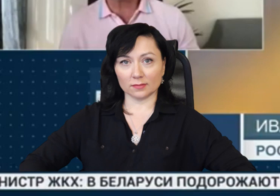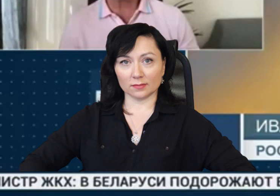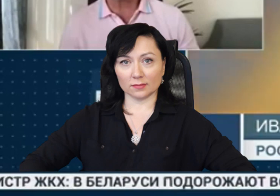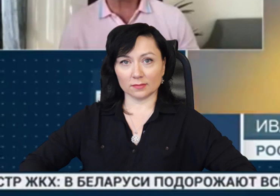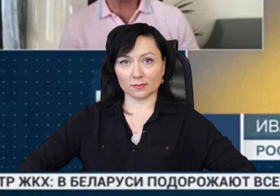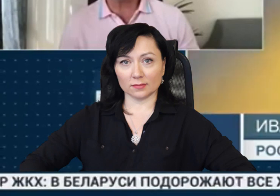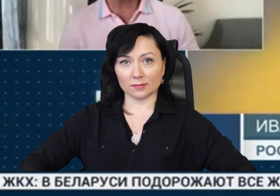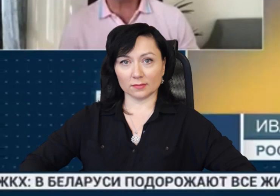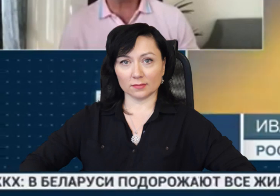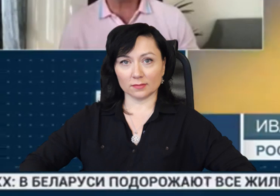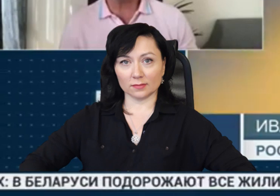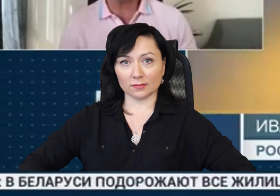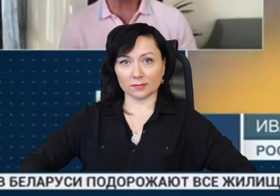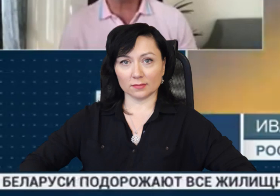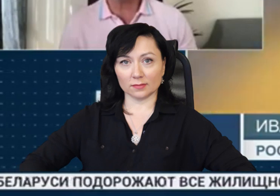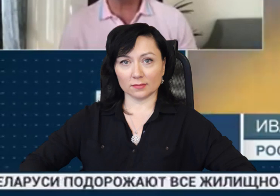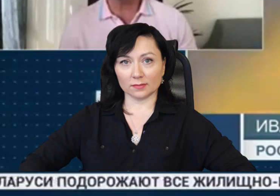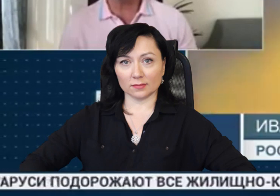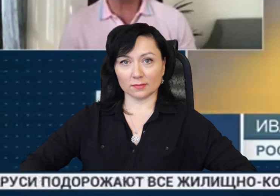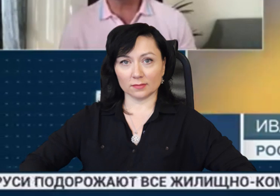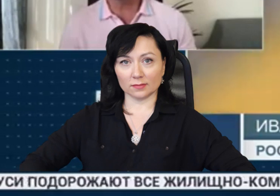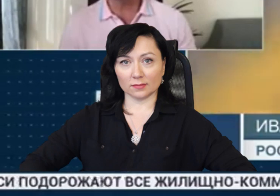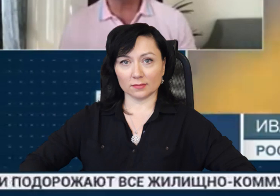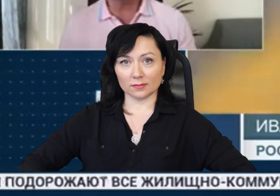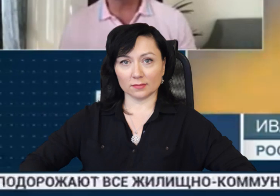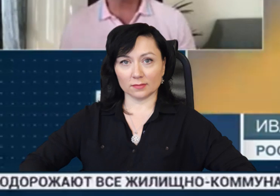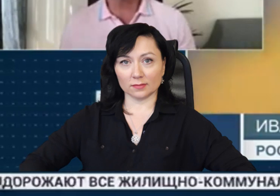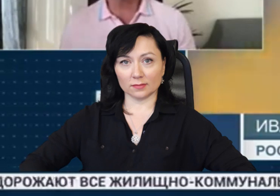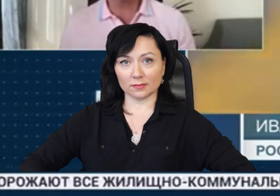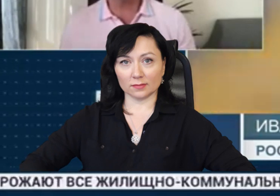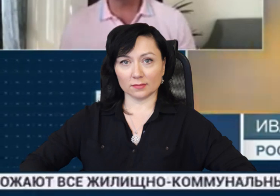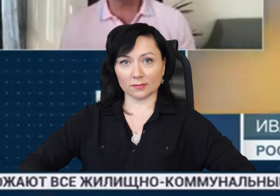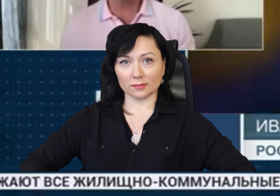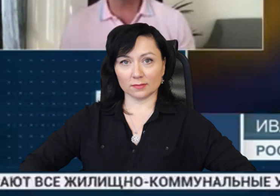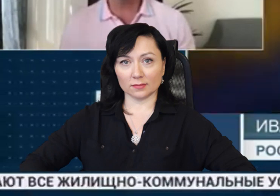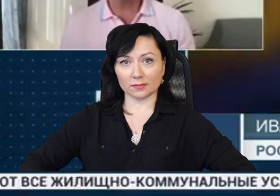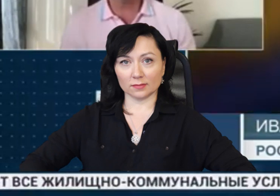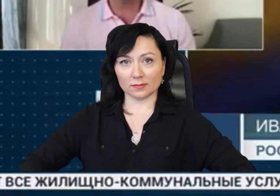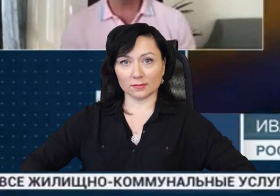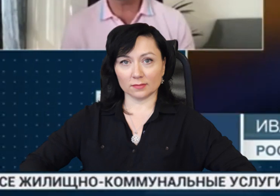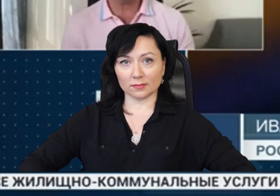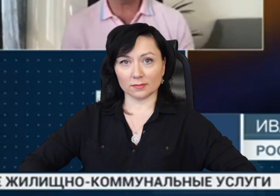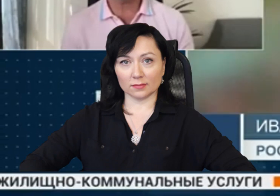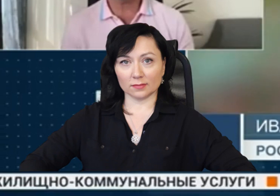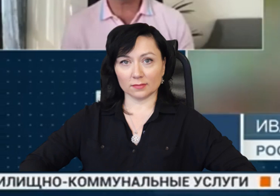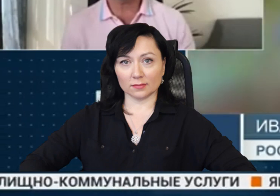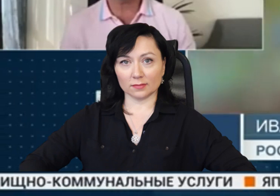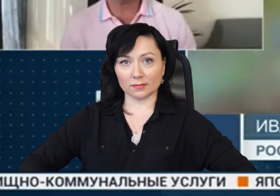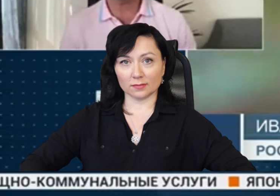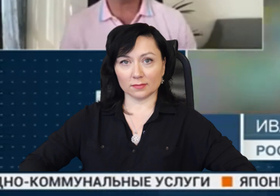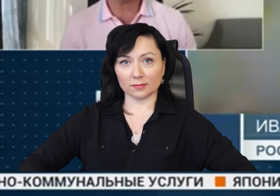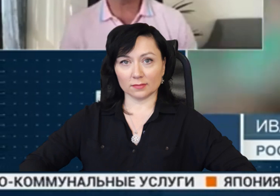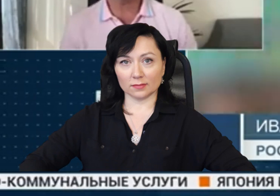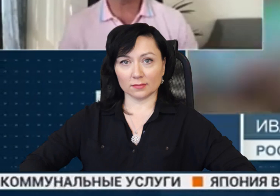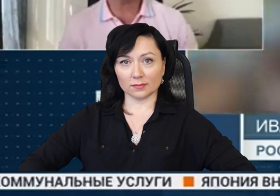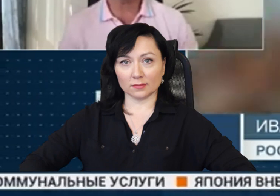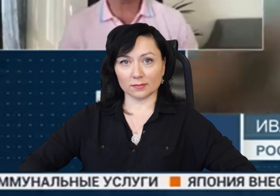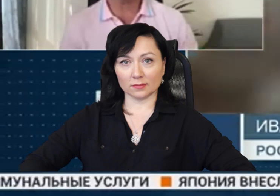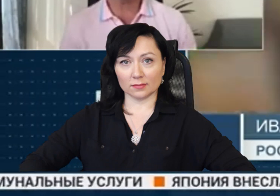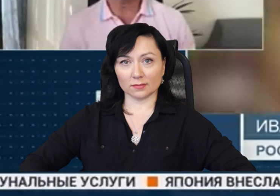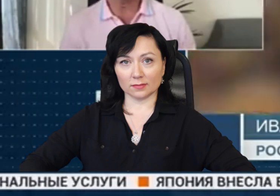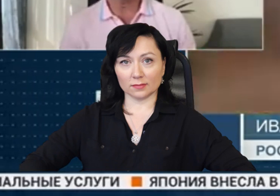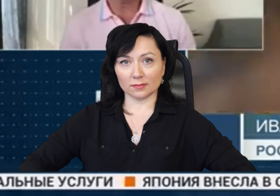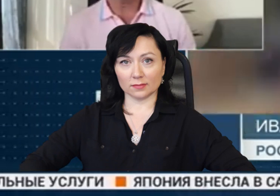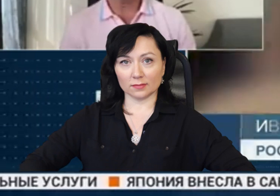завершена чтобы исключить такие ситуации максимально рано Приезжайте на регистрацию сказал вице-президент ассоциации